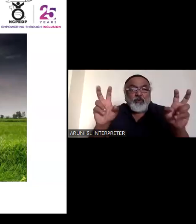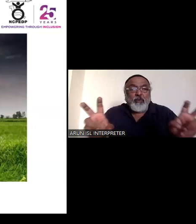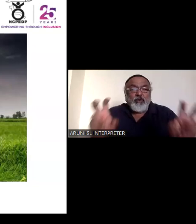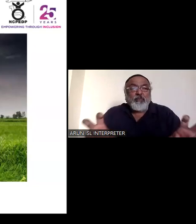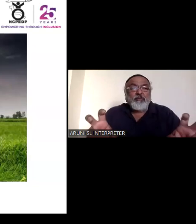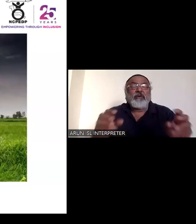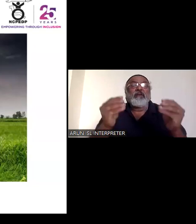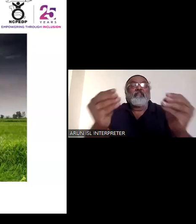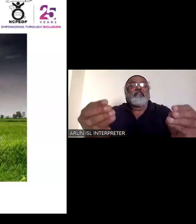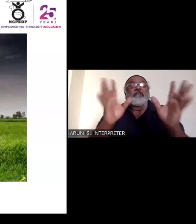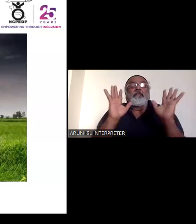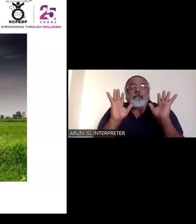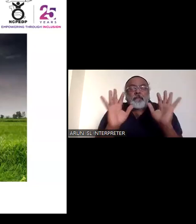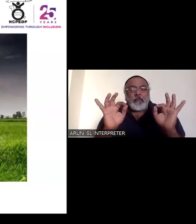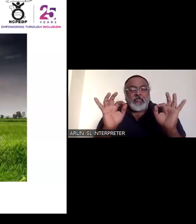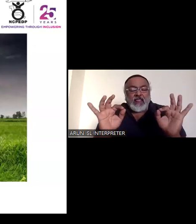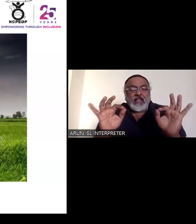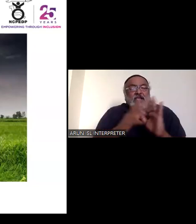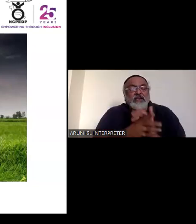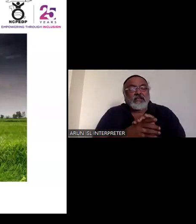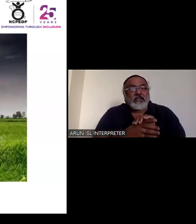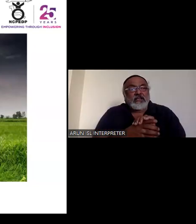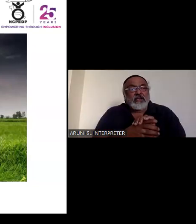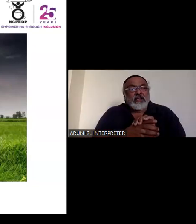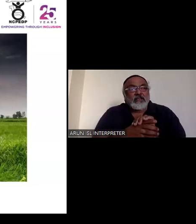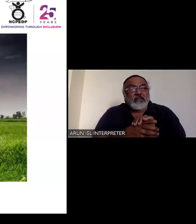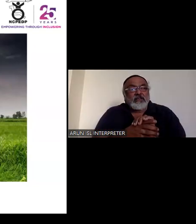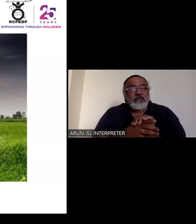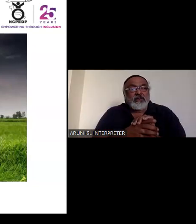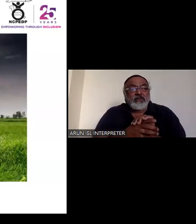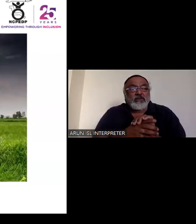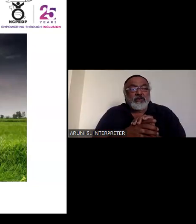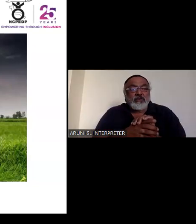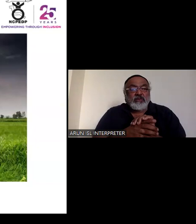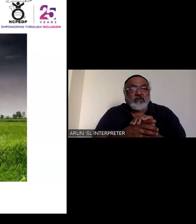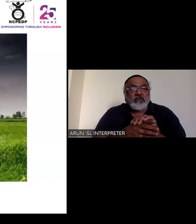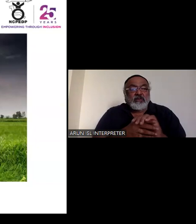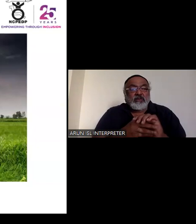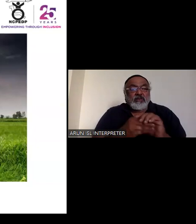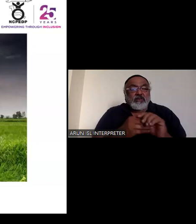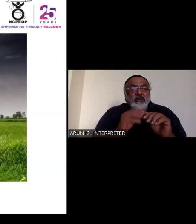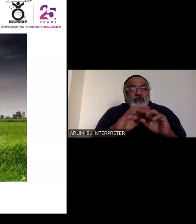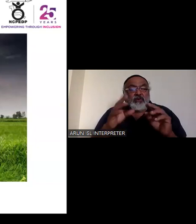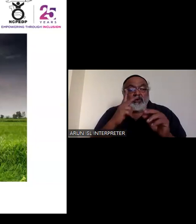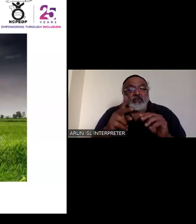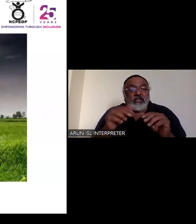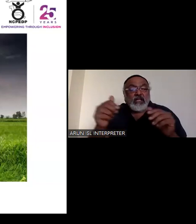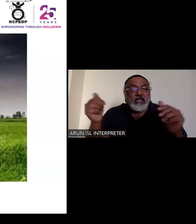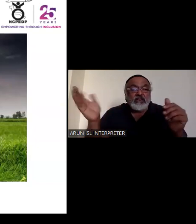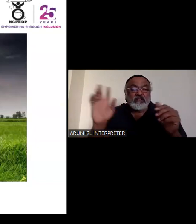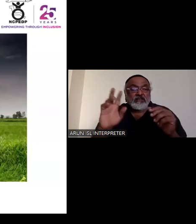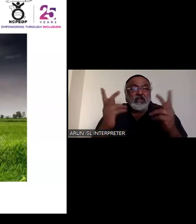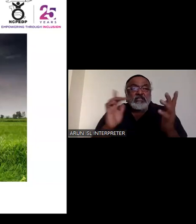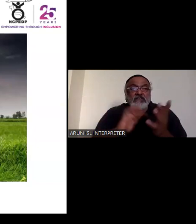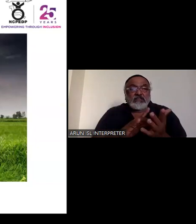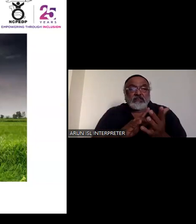आपको सही तरीके से समझ में आए. सो इट्स इम्पॉर्टेंट दैट यू डू नॉट लुक इन टू गूगल एंड एवरीथिंग. इफ यू